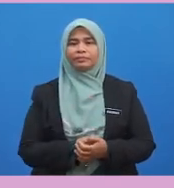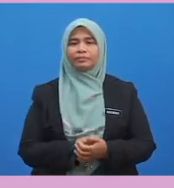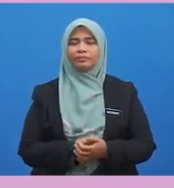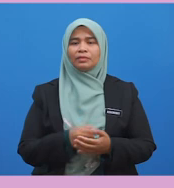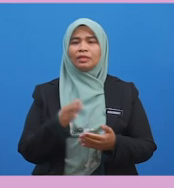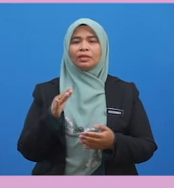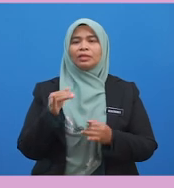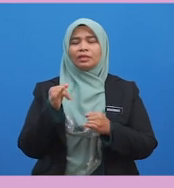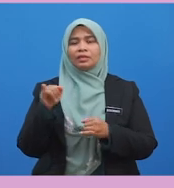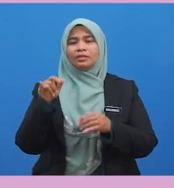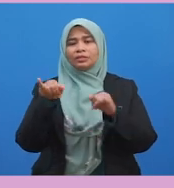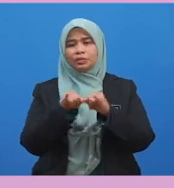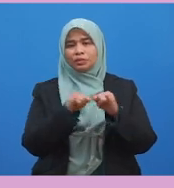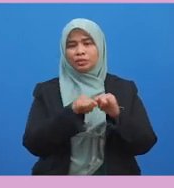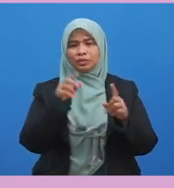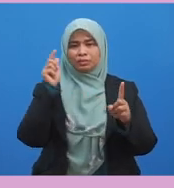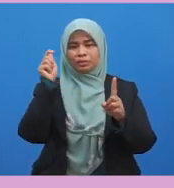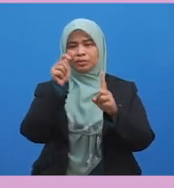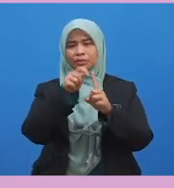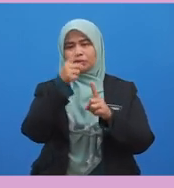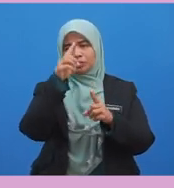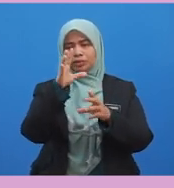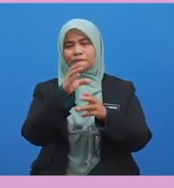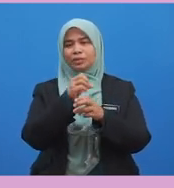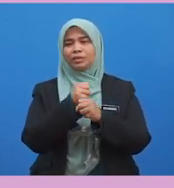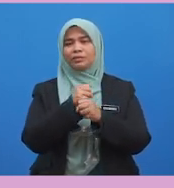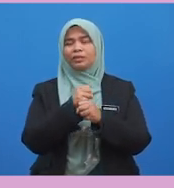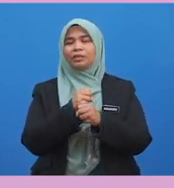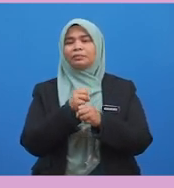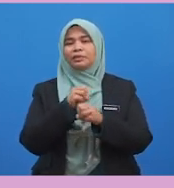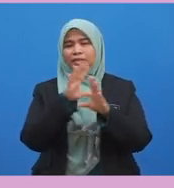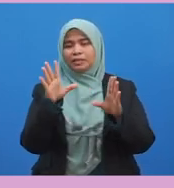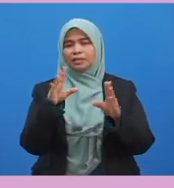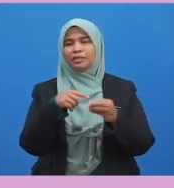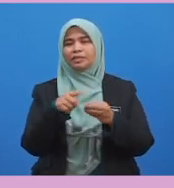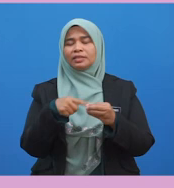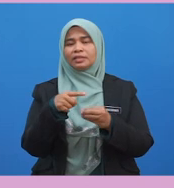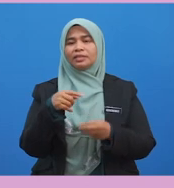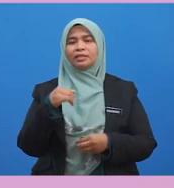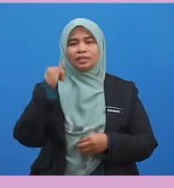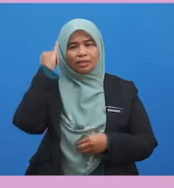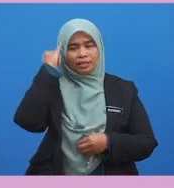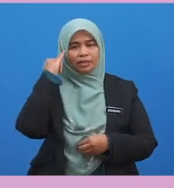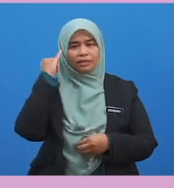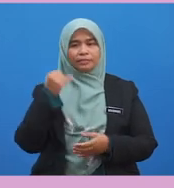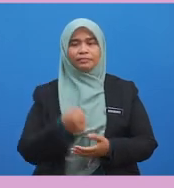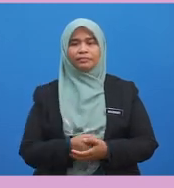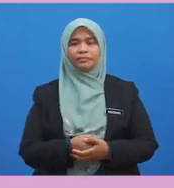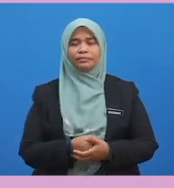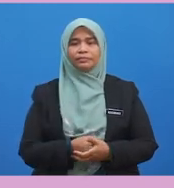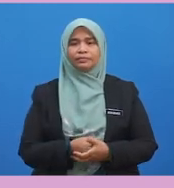Ia juga bertujuan untuk mendapat penjelasan mengenai idea.